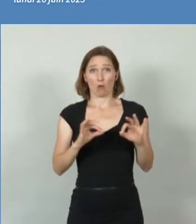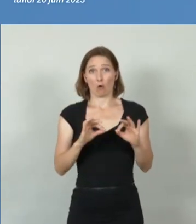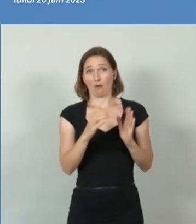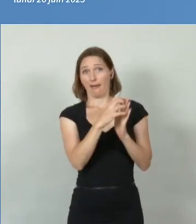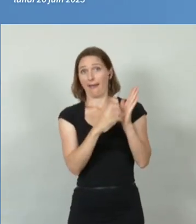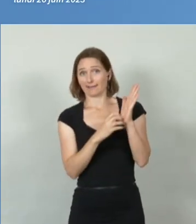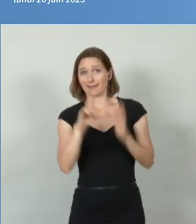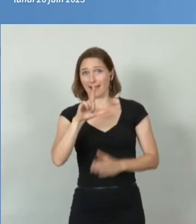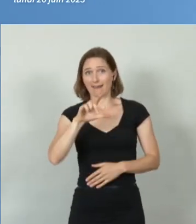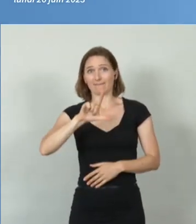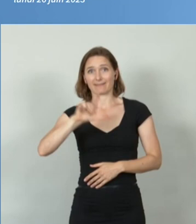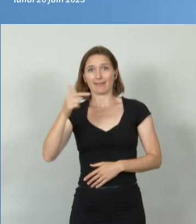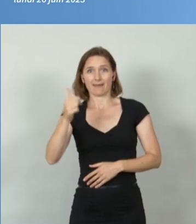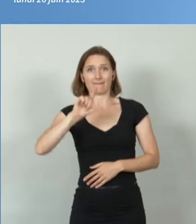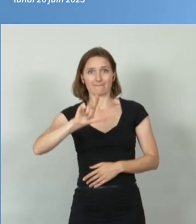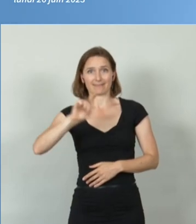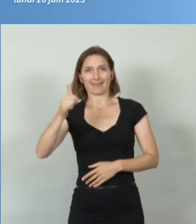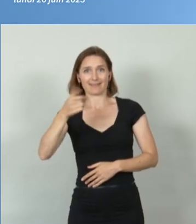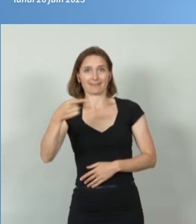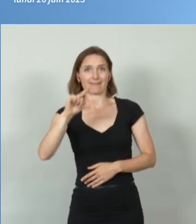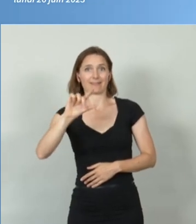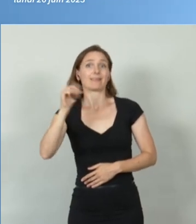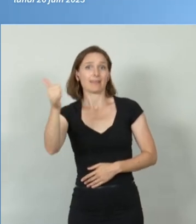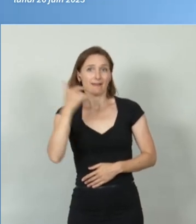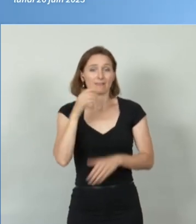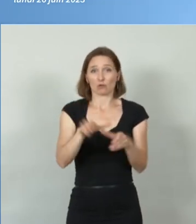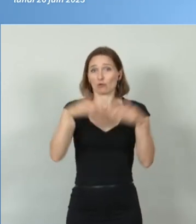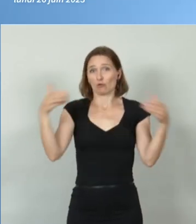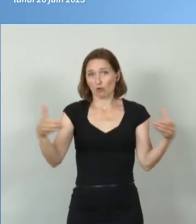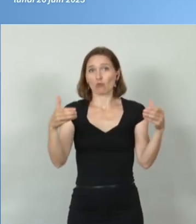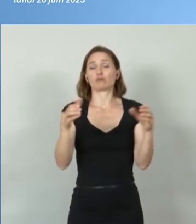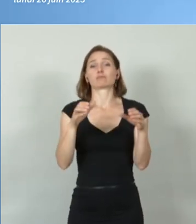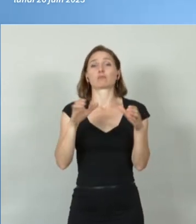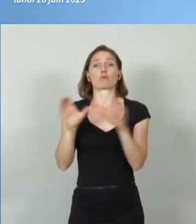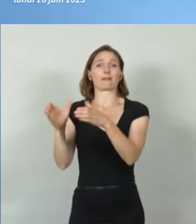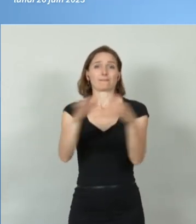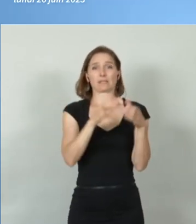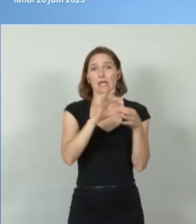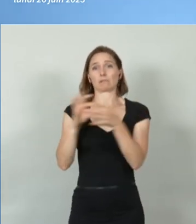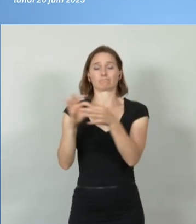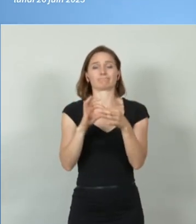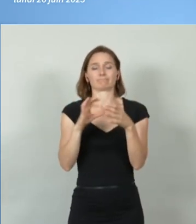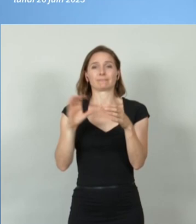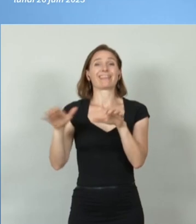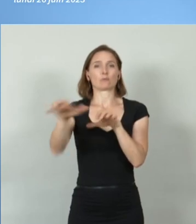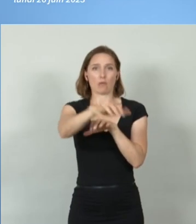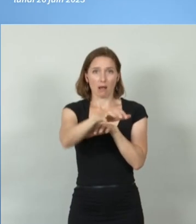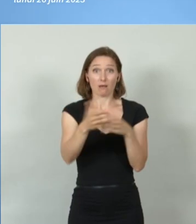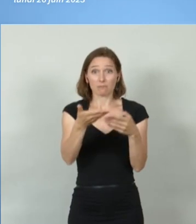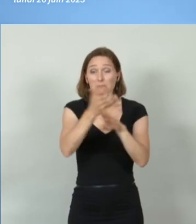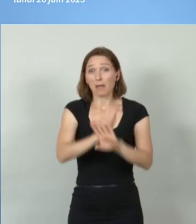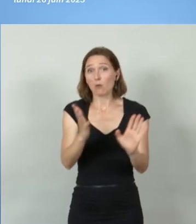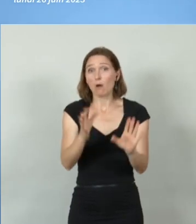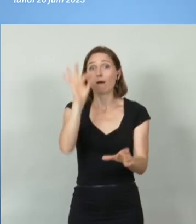l2121-21 du CGCT du Code Général des Collectivités Territoriales prévoit qu'il est voté au bulletin secret lorsque